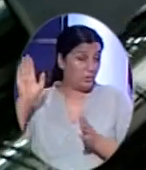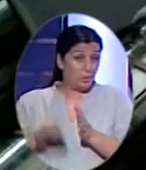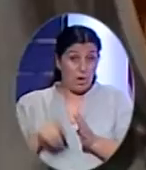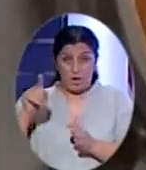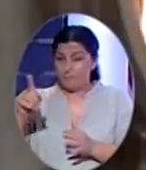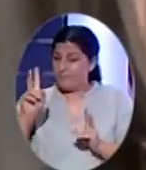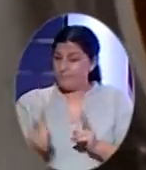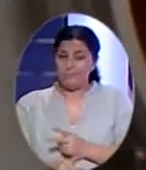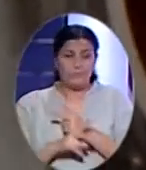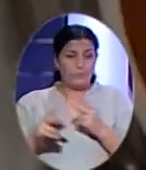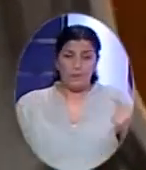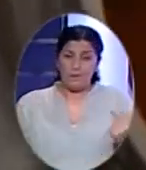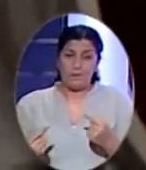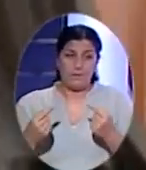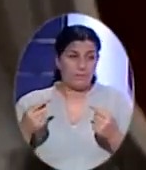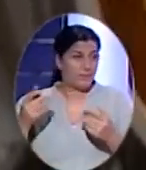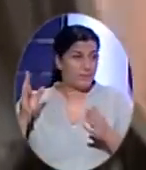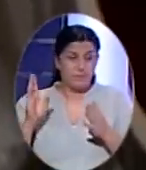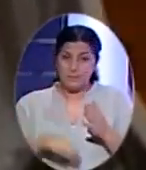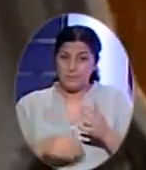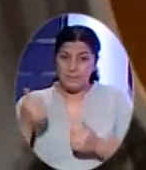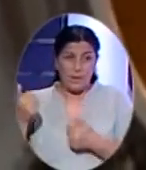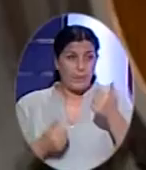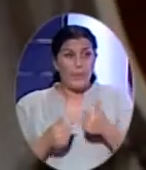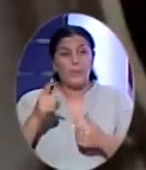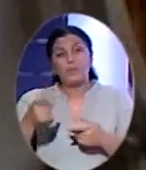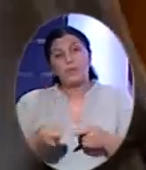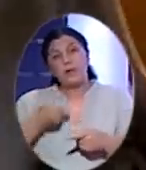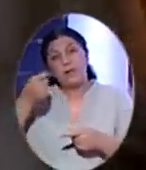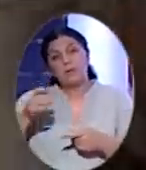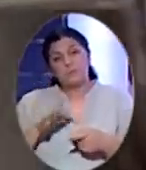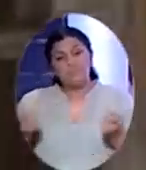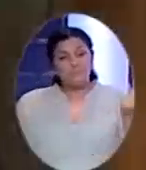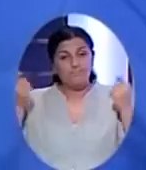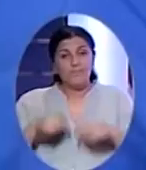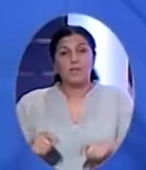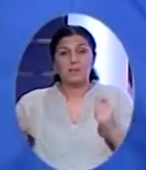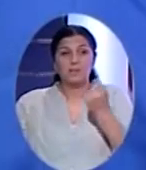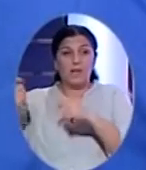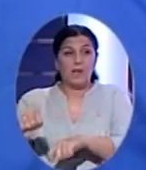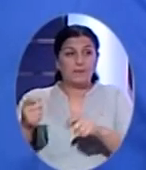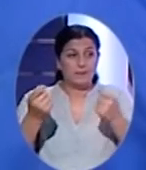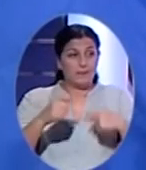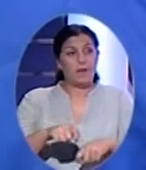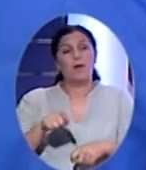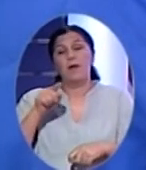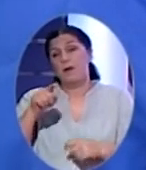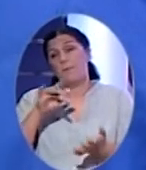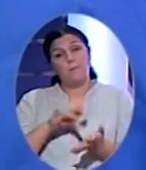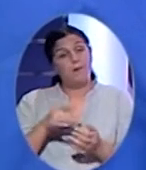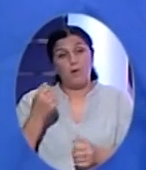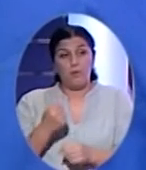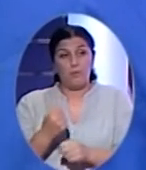עבודה. בזאת אחר זאת נסגרו מטפרות, מצבעות ומפעלי טקסטיל ברחבי הארץ ובנגב, מפעלים שסיפקו עבודה